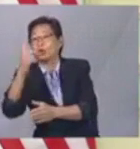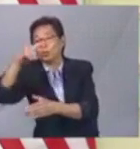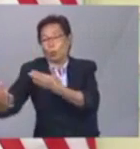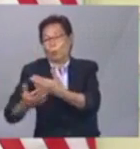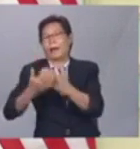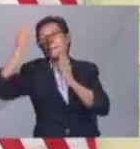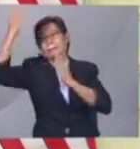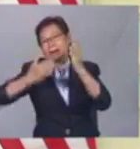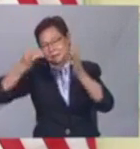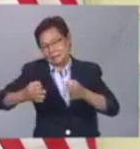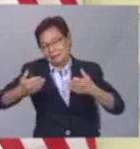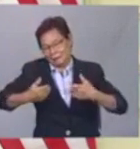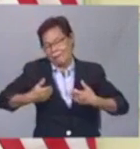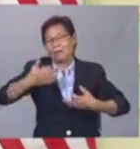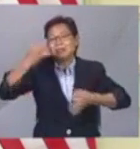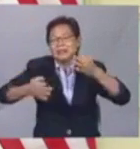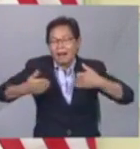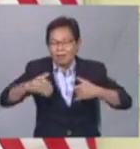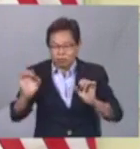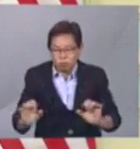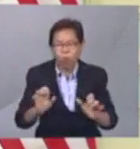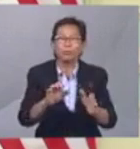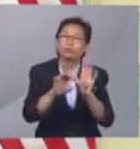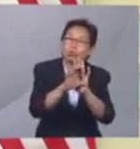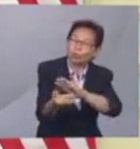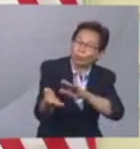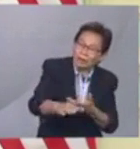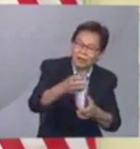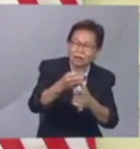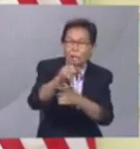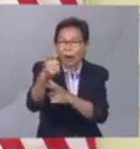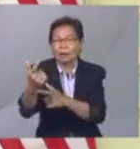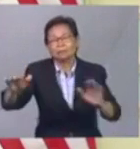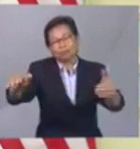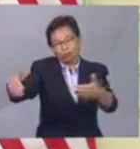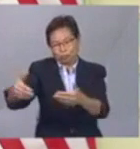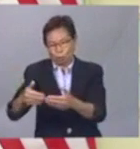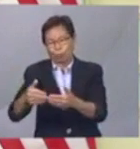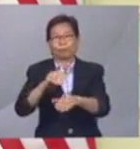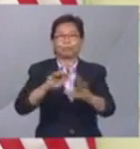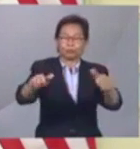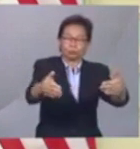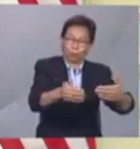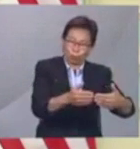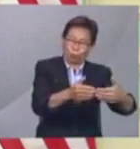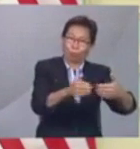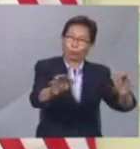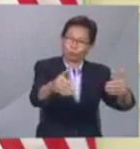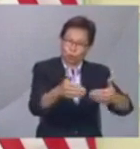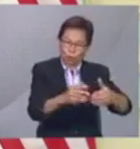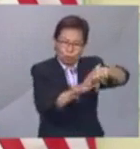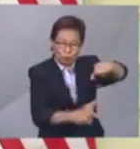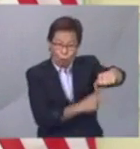pulang jika ada kecemasan seperti kematian dan sebagainya. Walaupun ditutup, ketujuh dah ditutup di